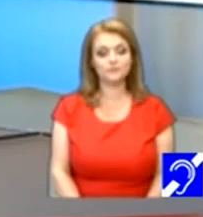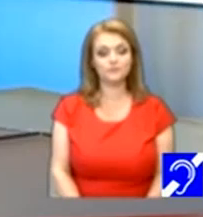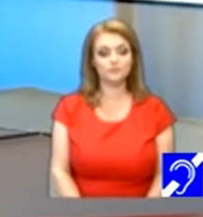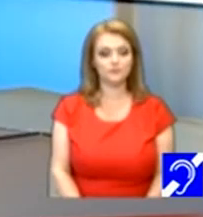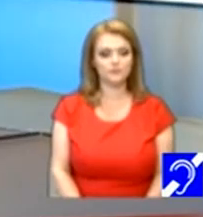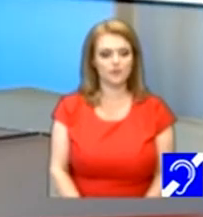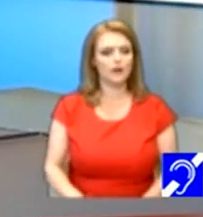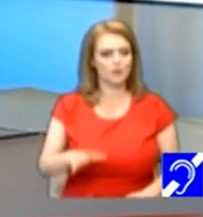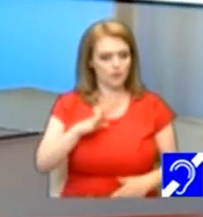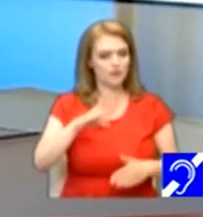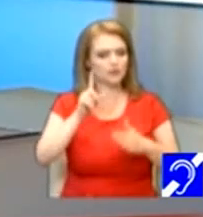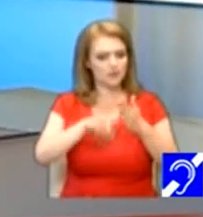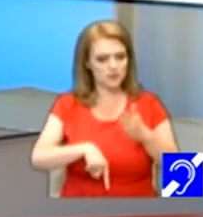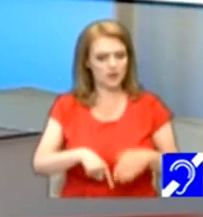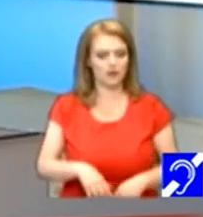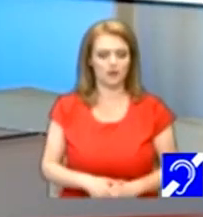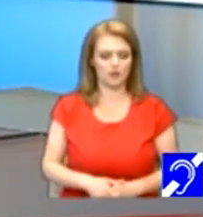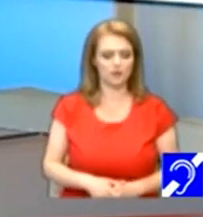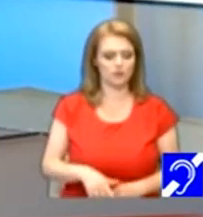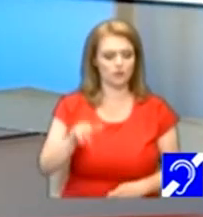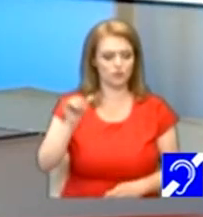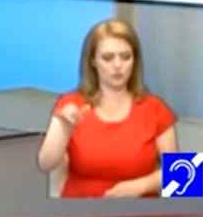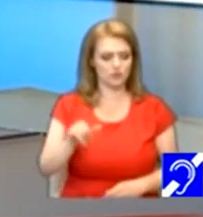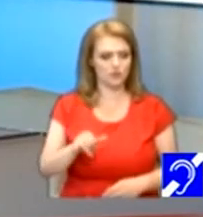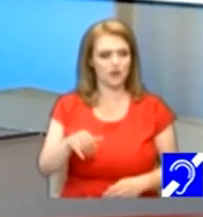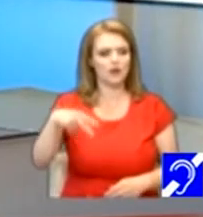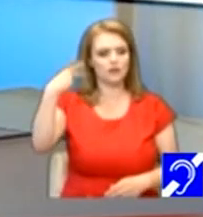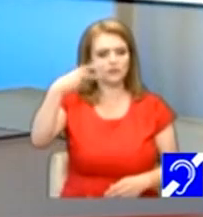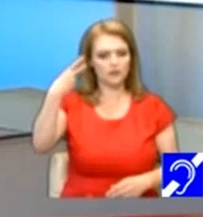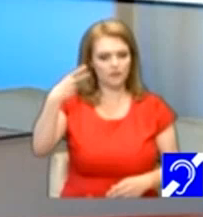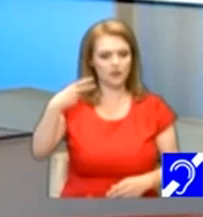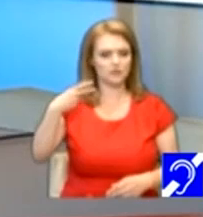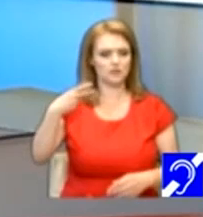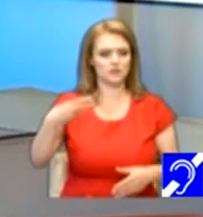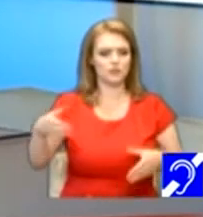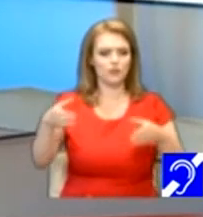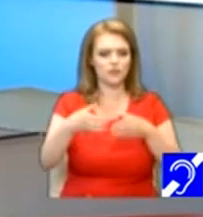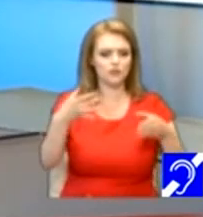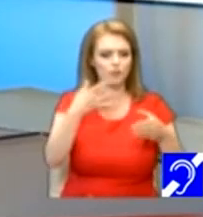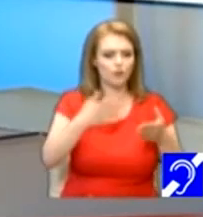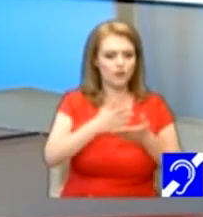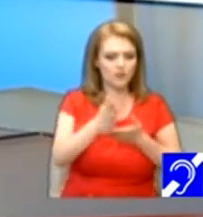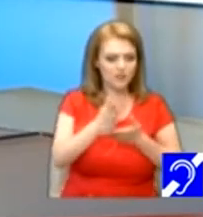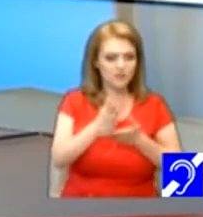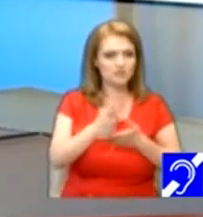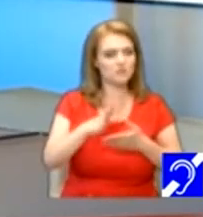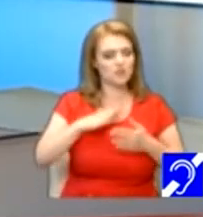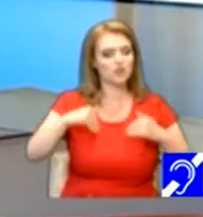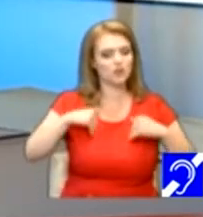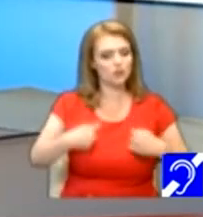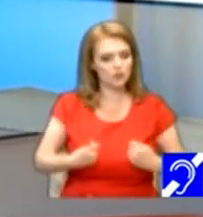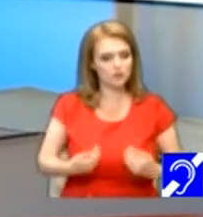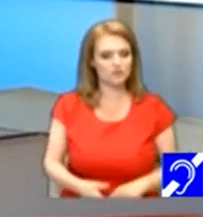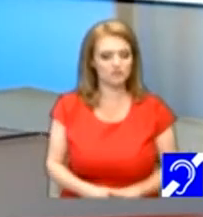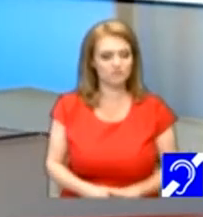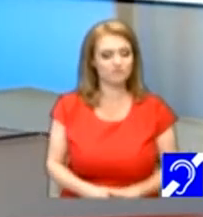Pornite cu speranță și mult entuziasm în campania electorală, 20 de entități politice au aflat cu amărăciune cât de mult sunt